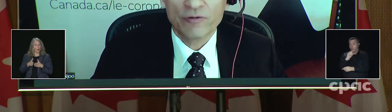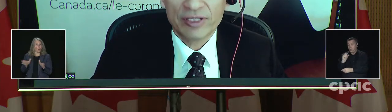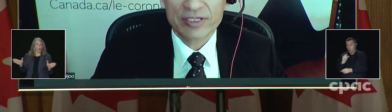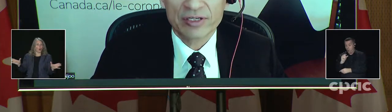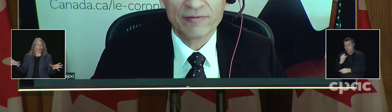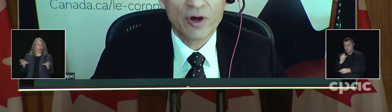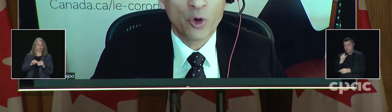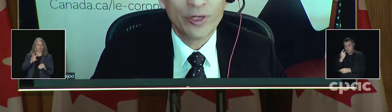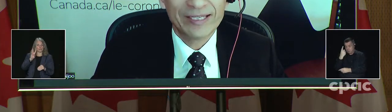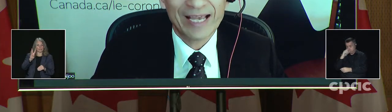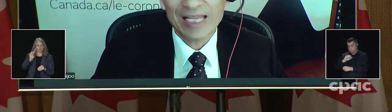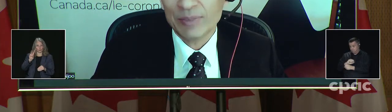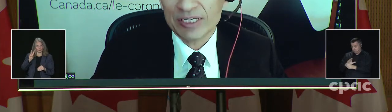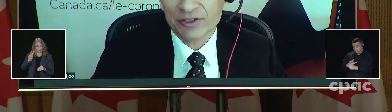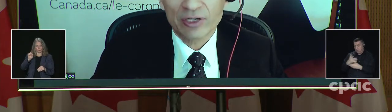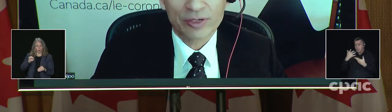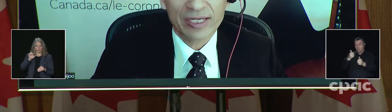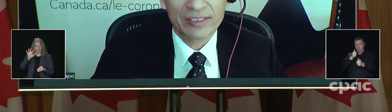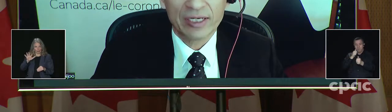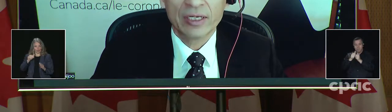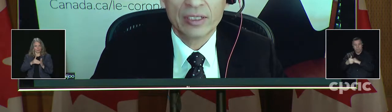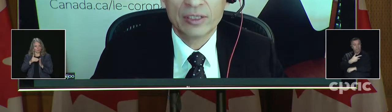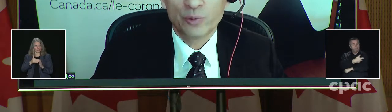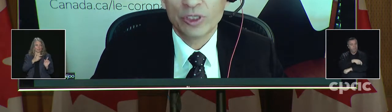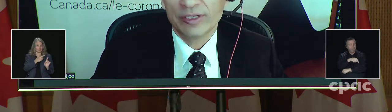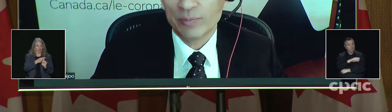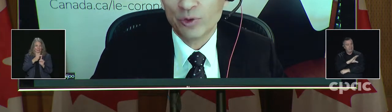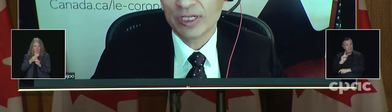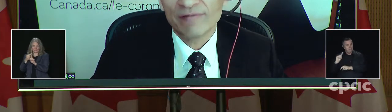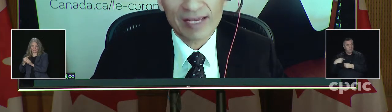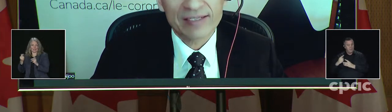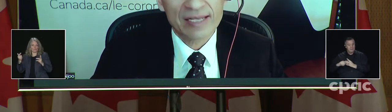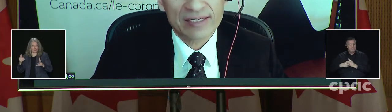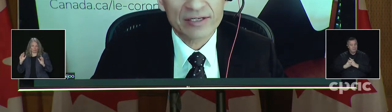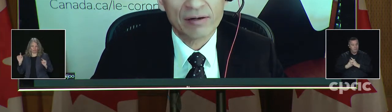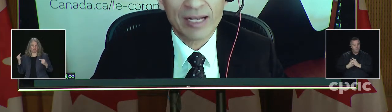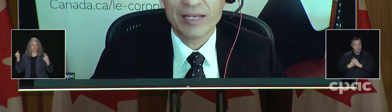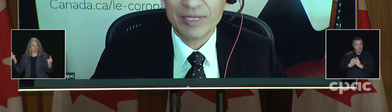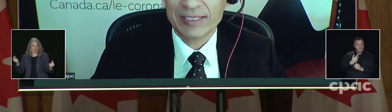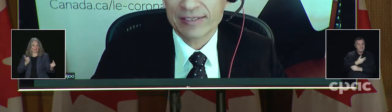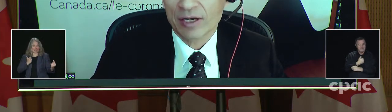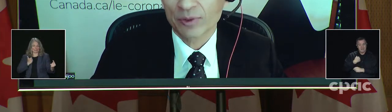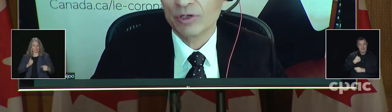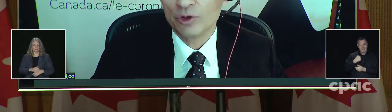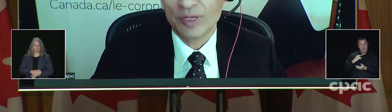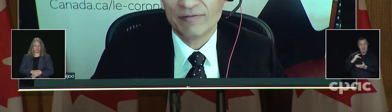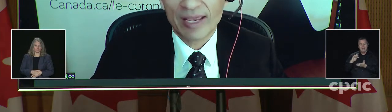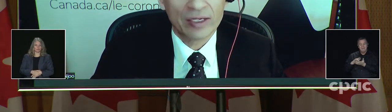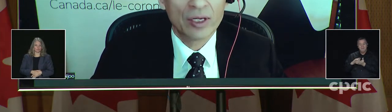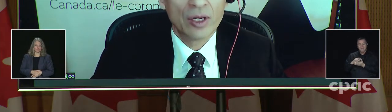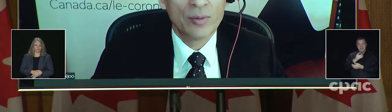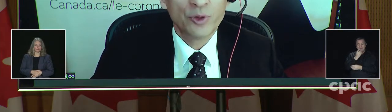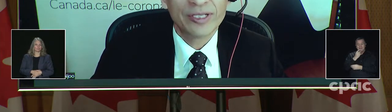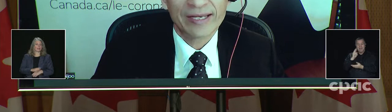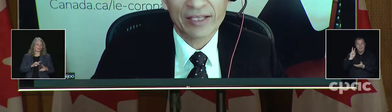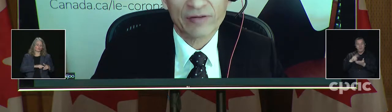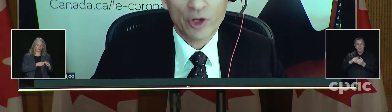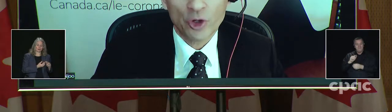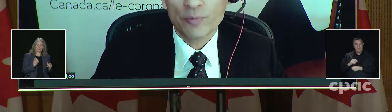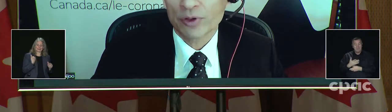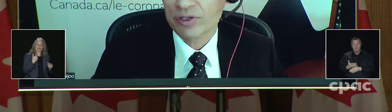la COVID-19 ont été administrées au Canada depuis le début de la vaccination à la mi-décembre 2020. Plus